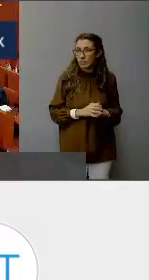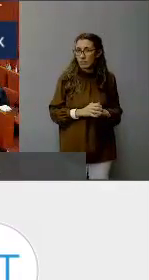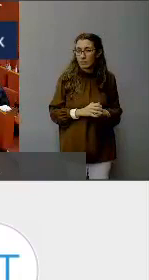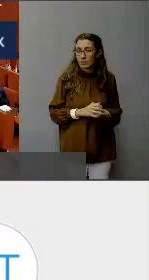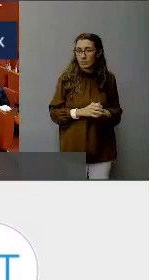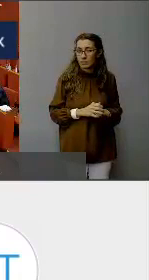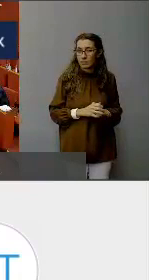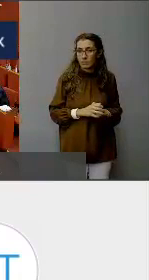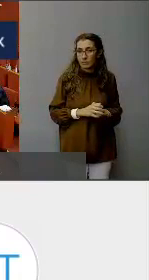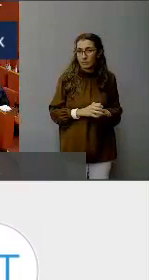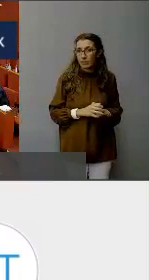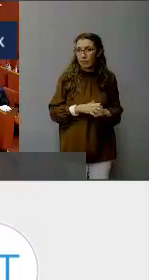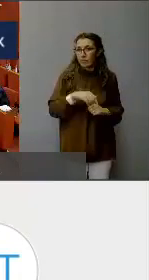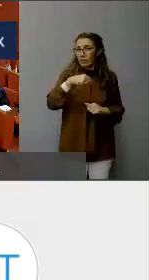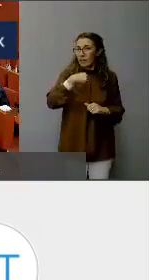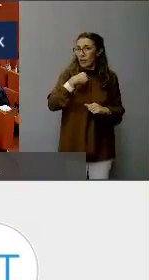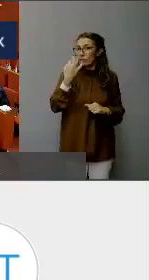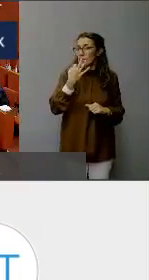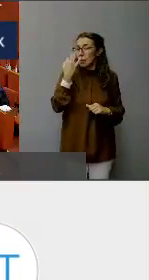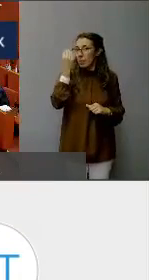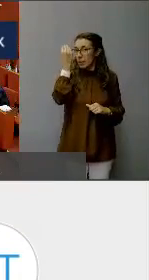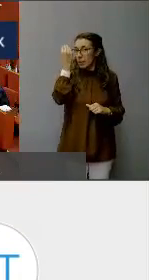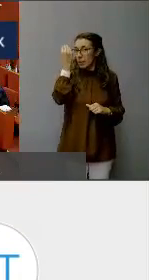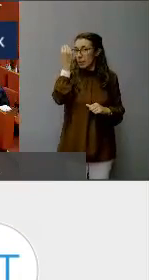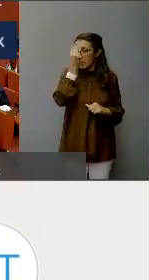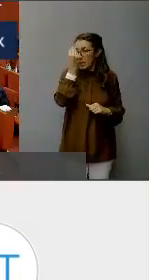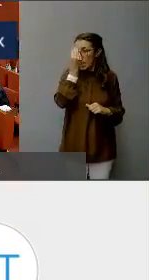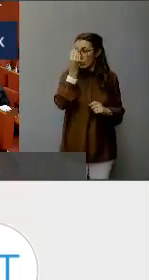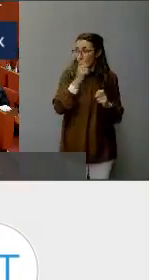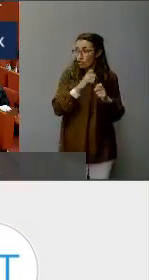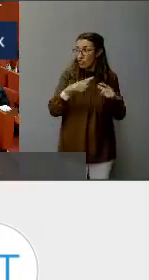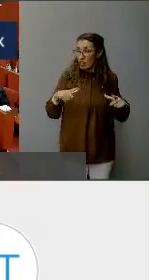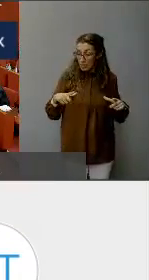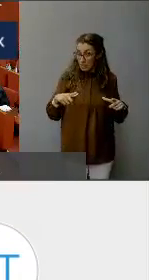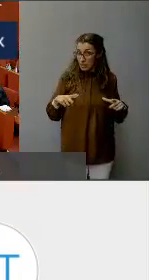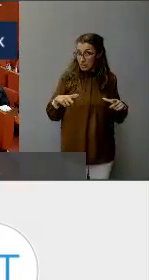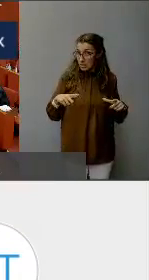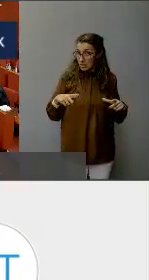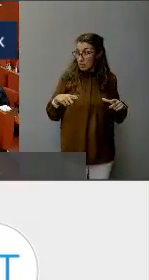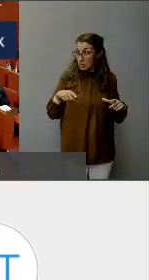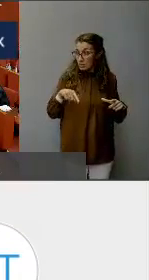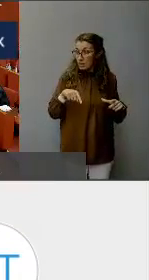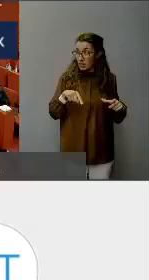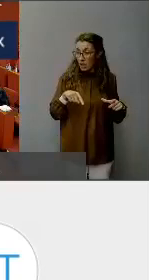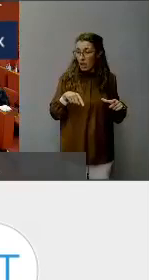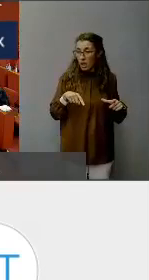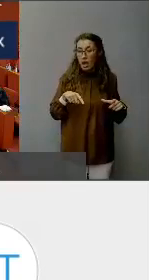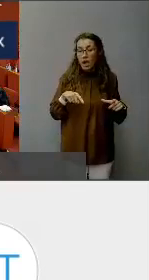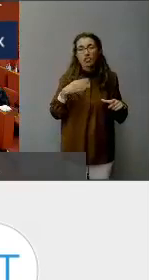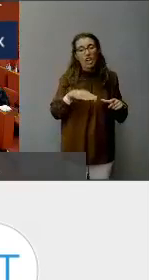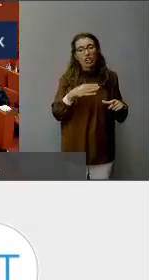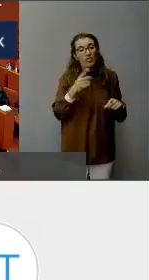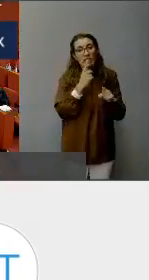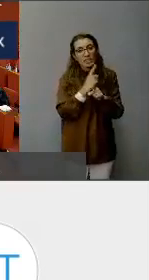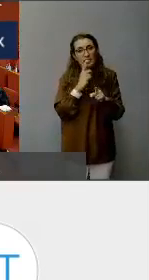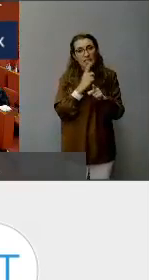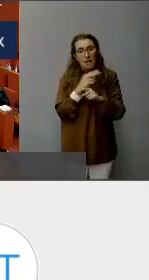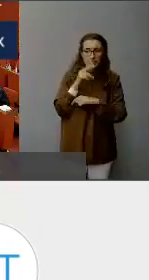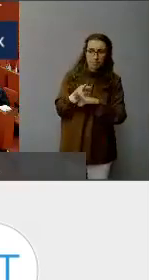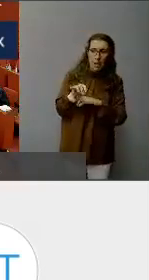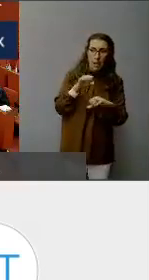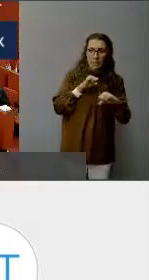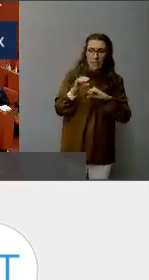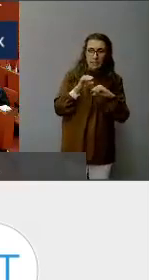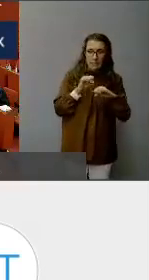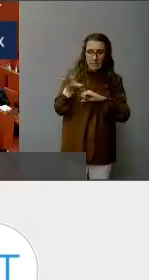io ho sempre pensato che la città come questa deve essere ispirata alla buona amministrazione penso che invece questo